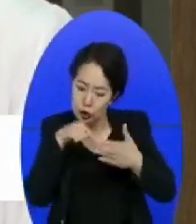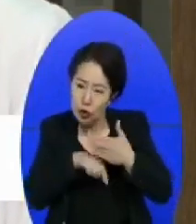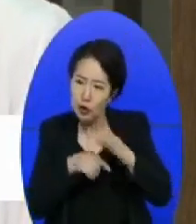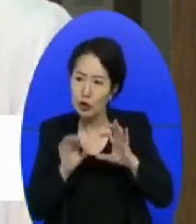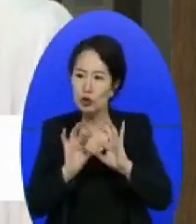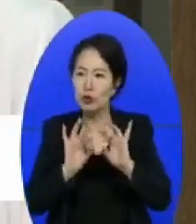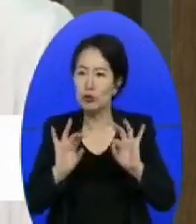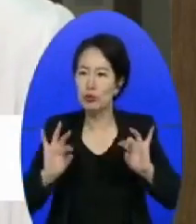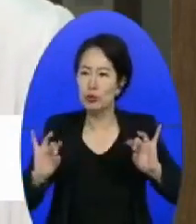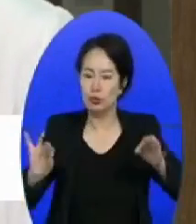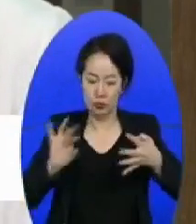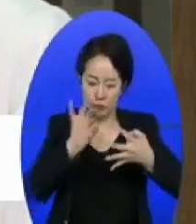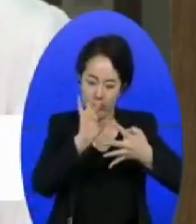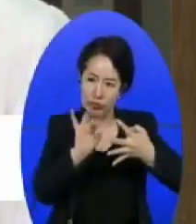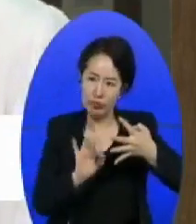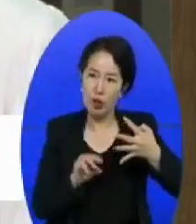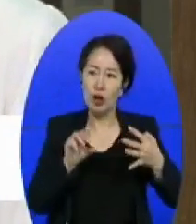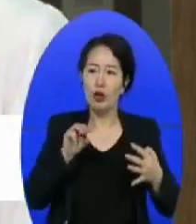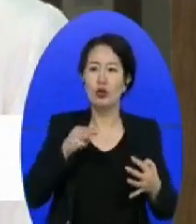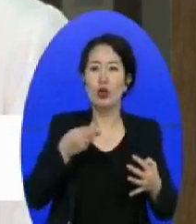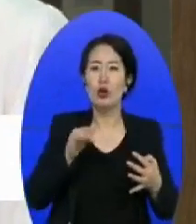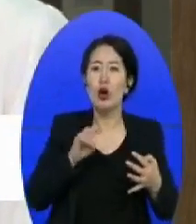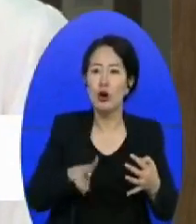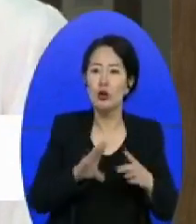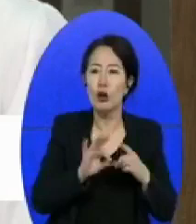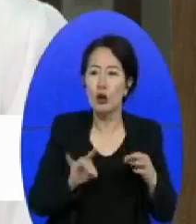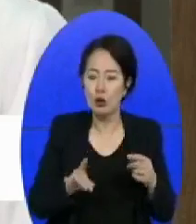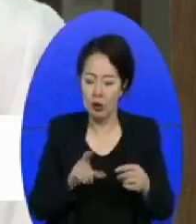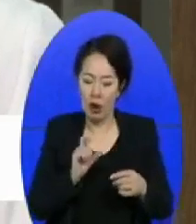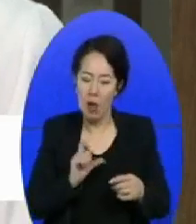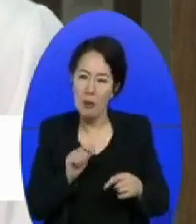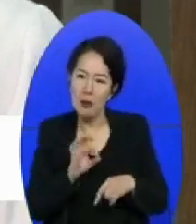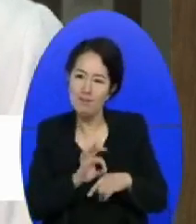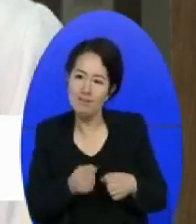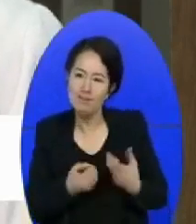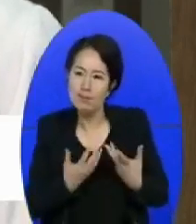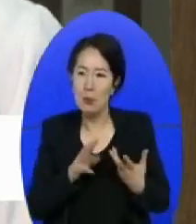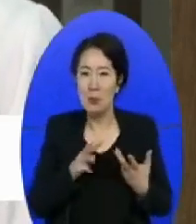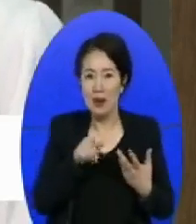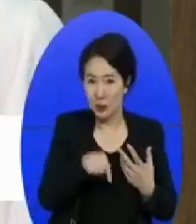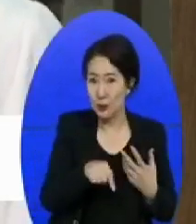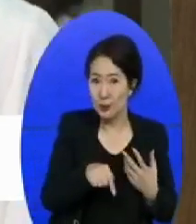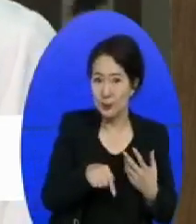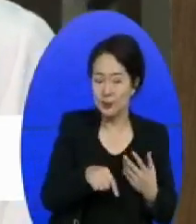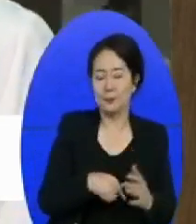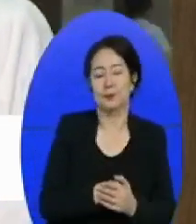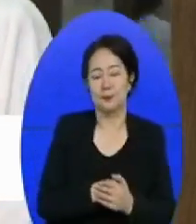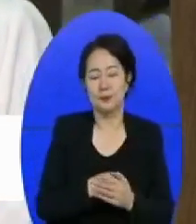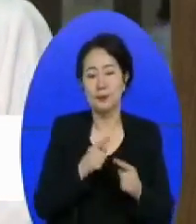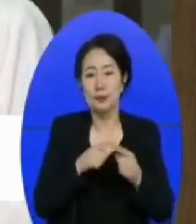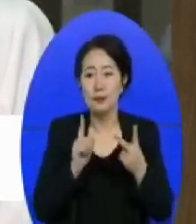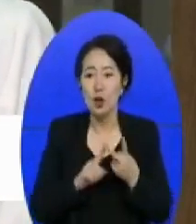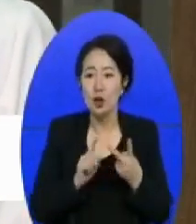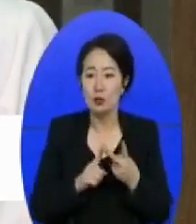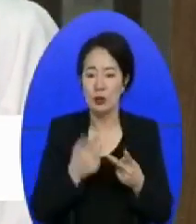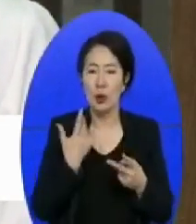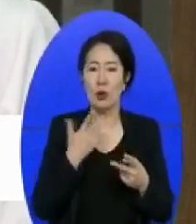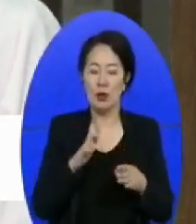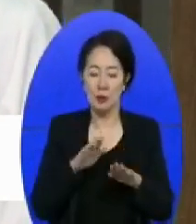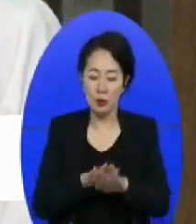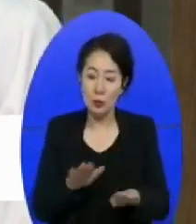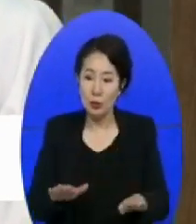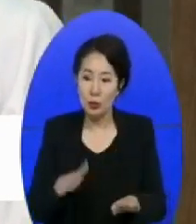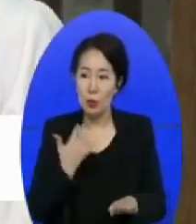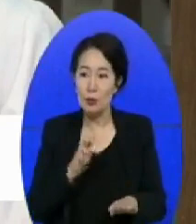байдаг. Энэ дотор бас эмгэг төрүүлэх магадлал ихтэй ийм нэг юу байгаад. Хоёр дахь нь бол мэдээж хотын хүүхдэд бол